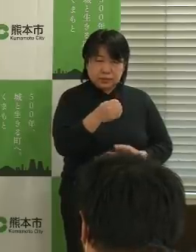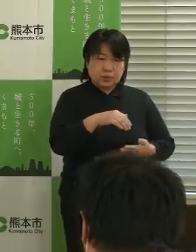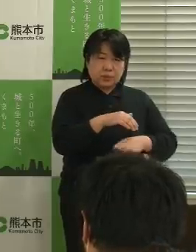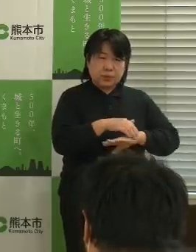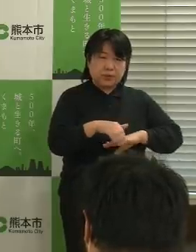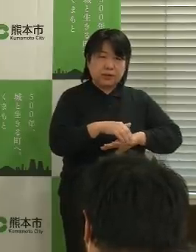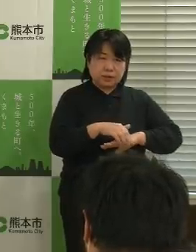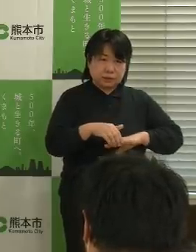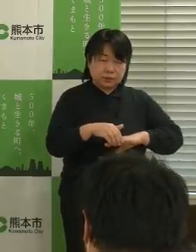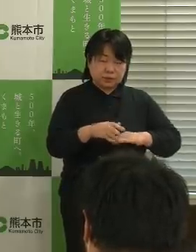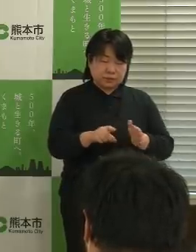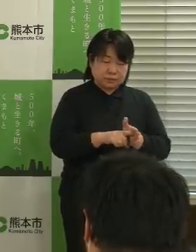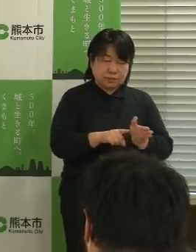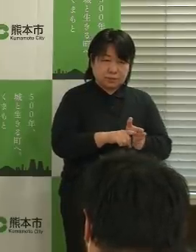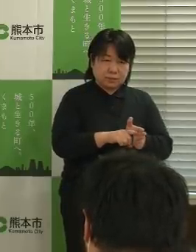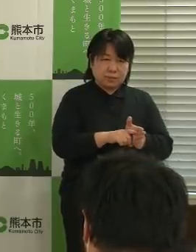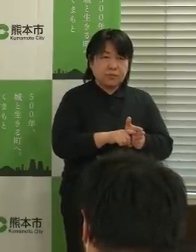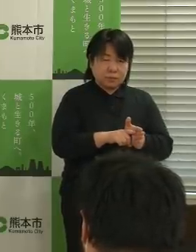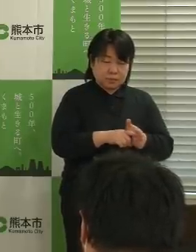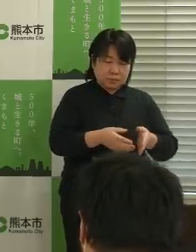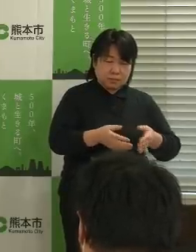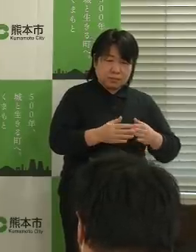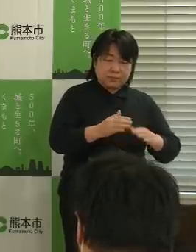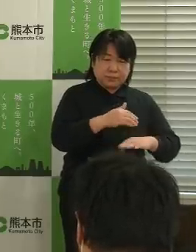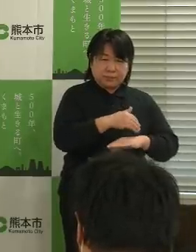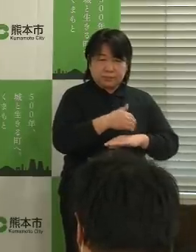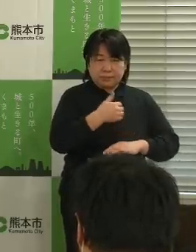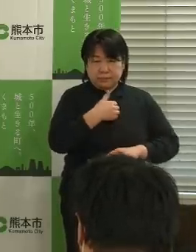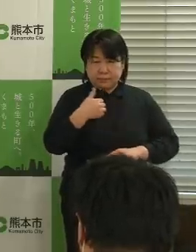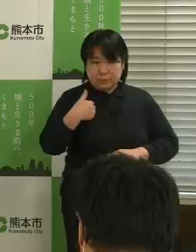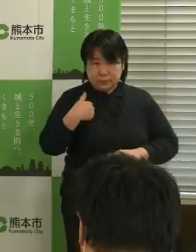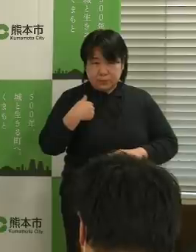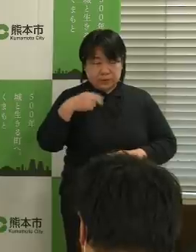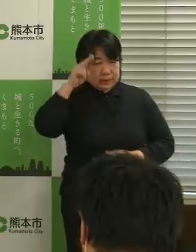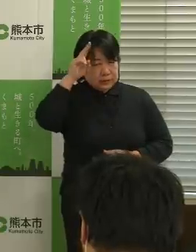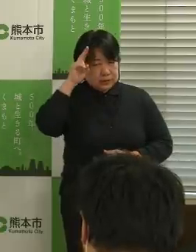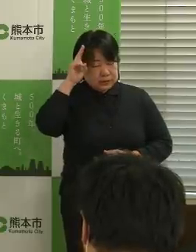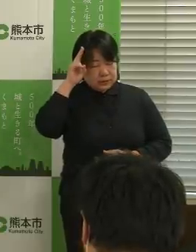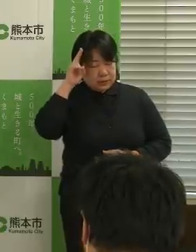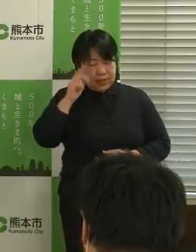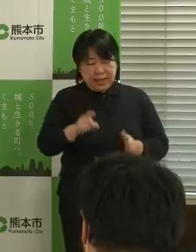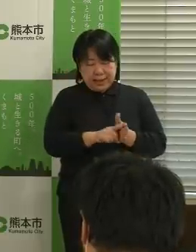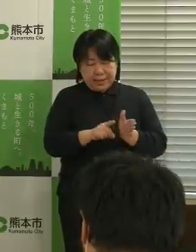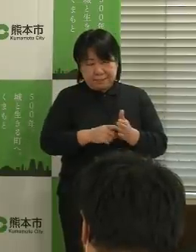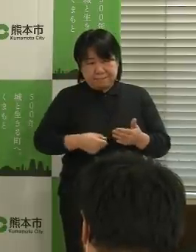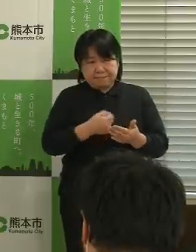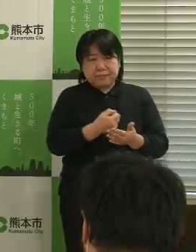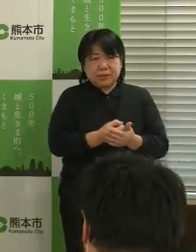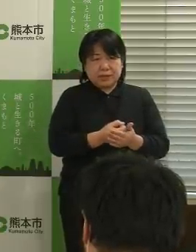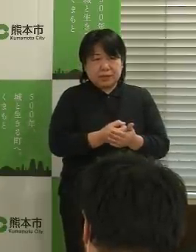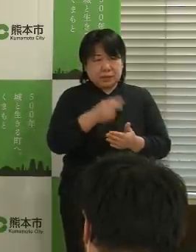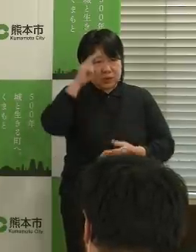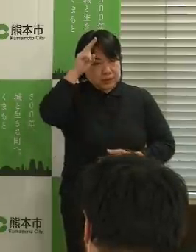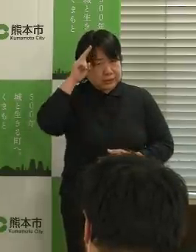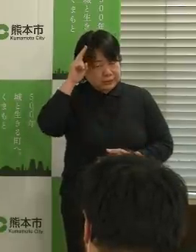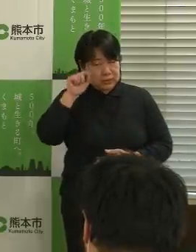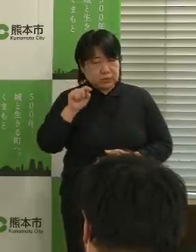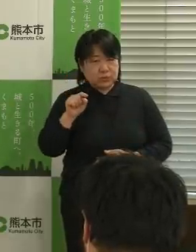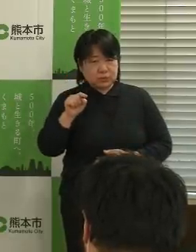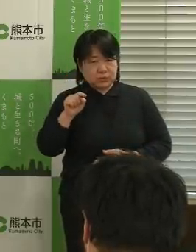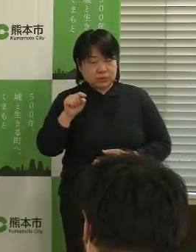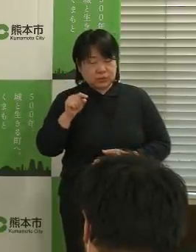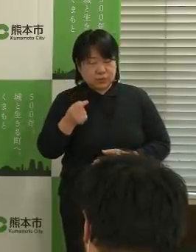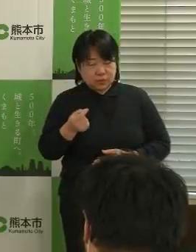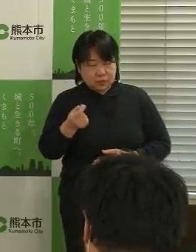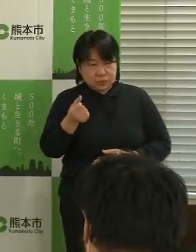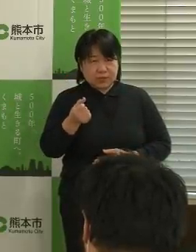立てられるということもありますので、まあ、そういう意味ではリスクを早めに決断することでですね、リスクをですね、少